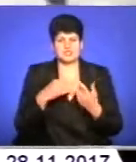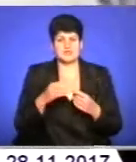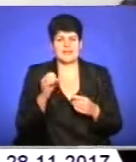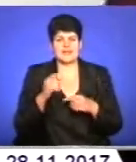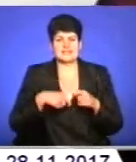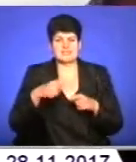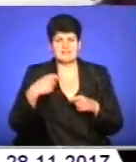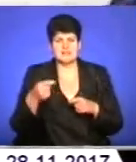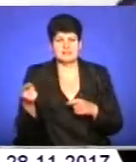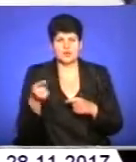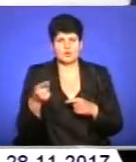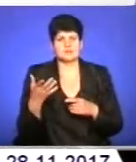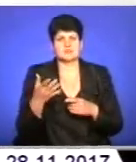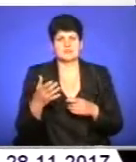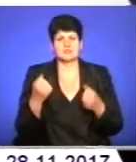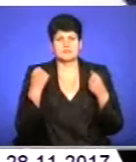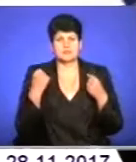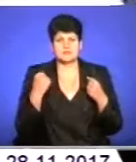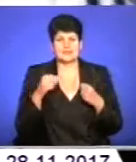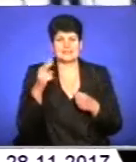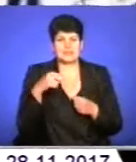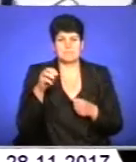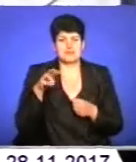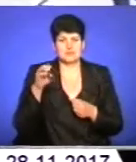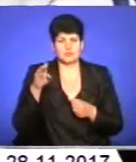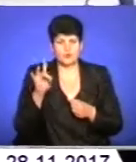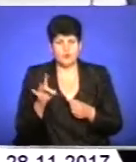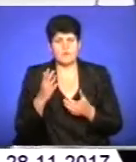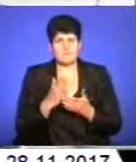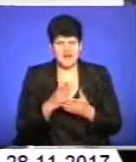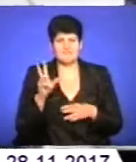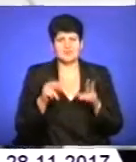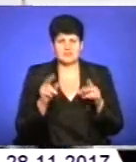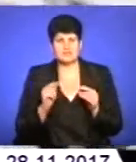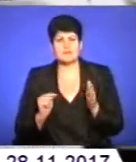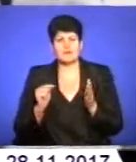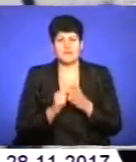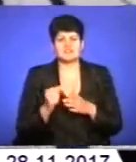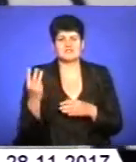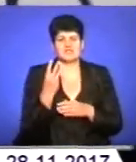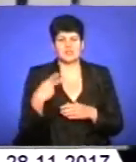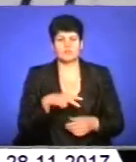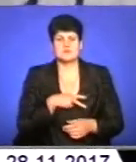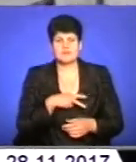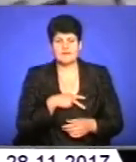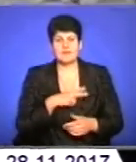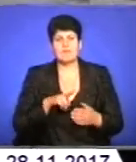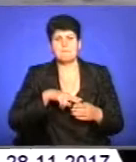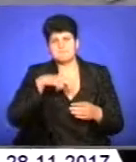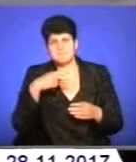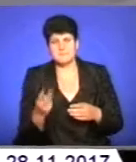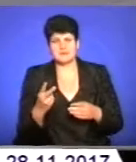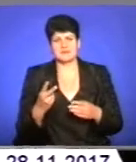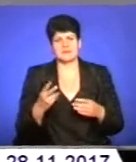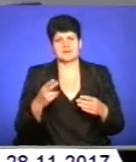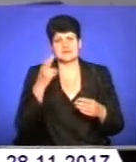тернопільський спортсмен Дмитро Підручний після останнього вогневого рубежу мав усі шанси потрапити у трійку призерів. Проте падіння після зіткнення